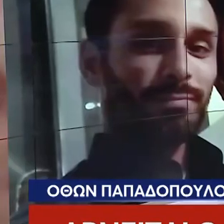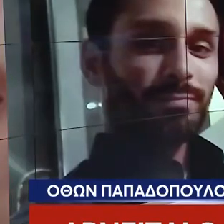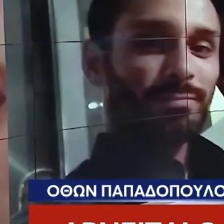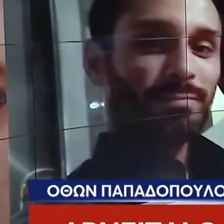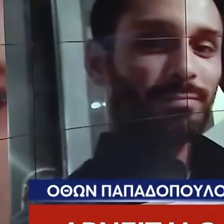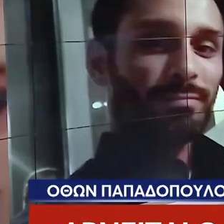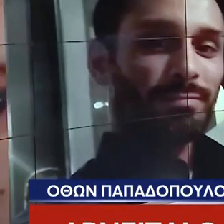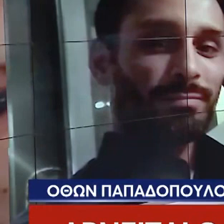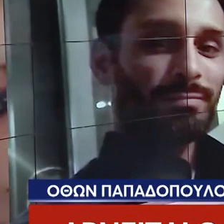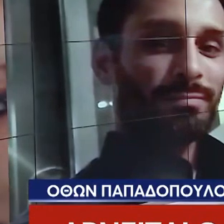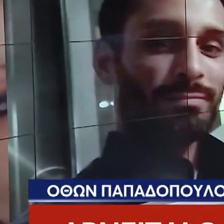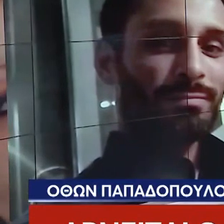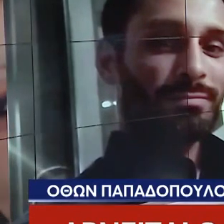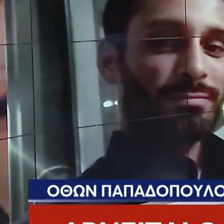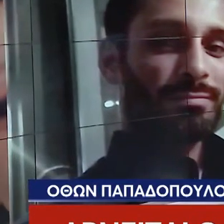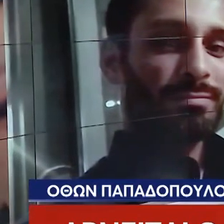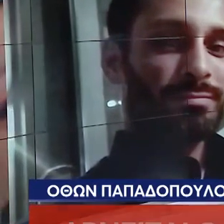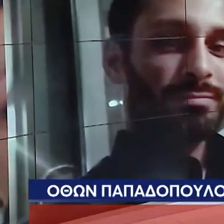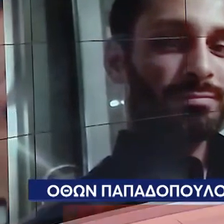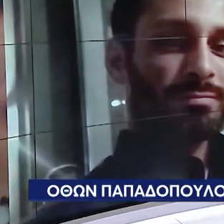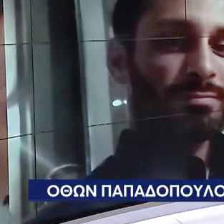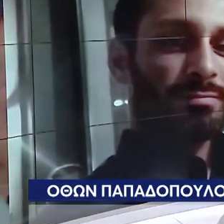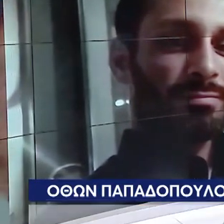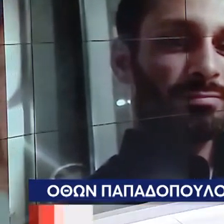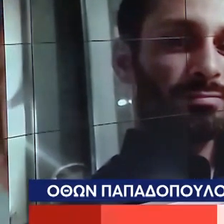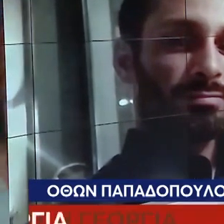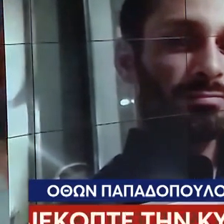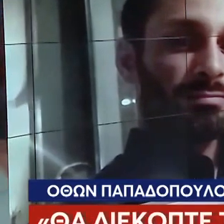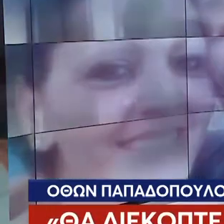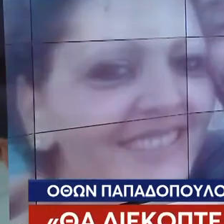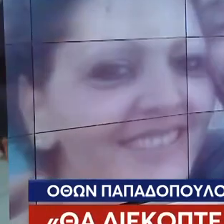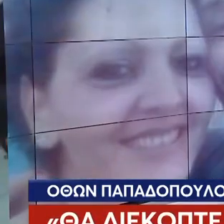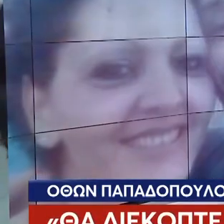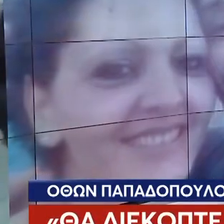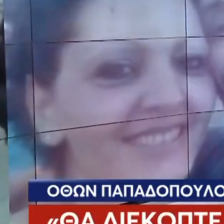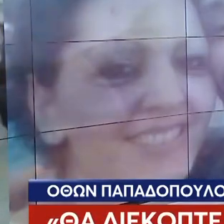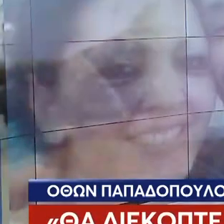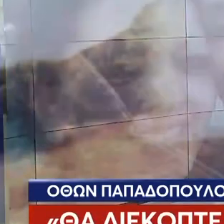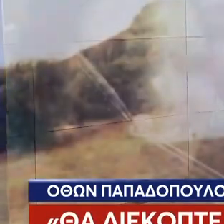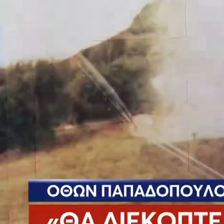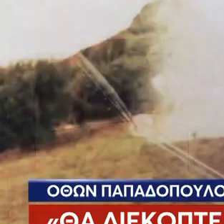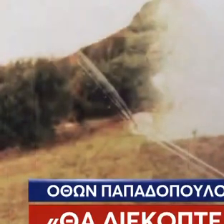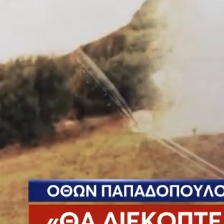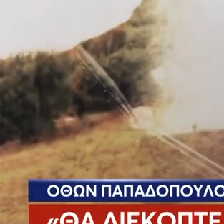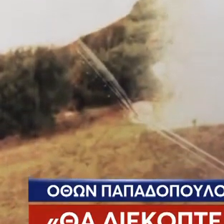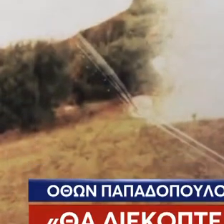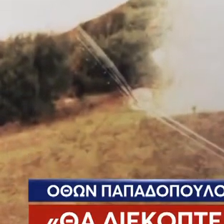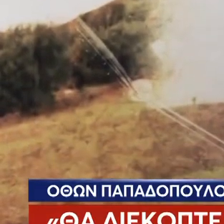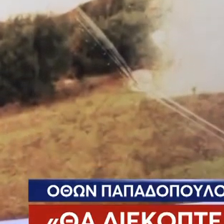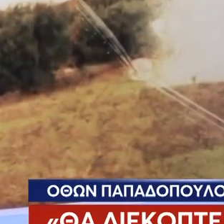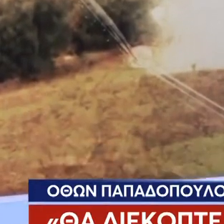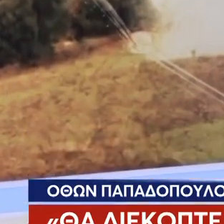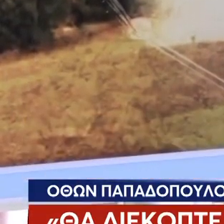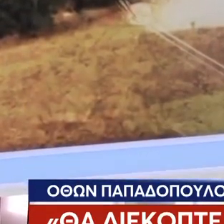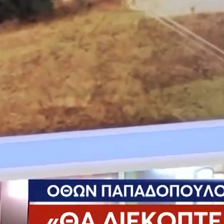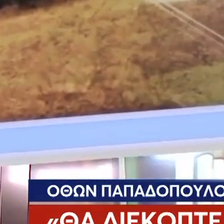συνέχεια αποφάσισε να ακολουθήσει την προτροπή της οικογένειάς της και να διακόψει την κοίηση, πράγμα για το